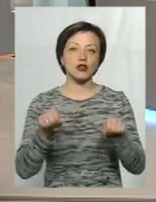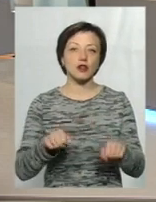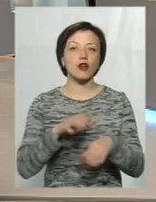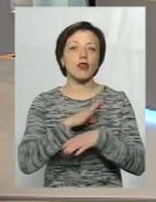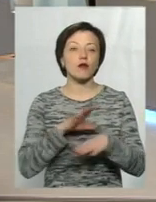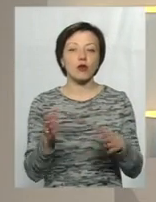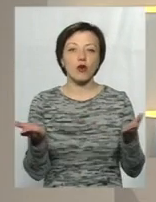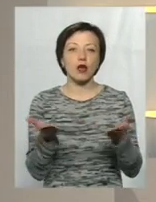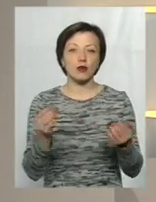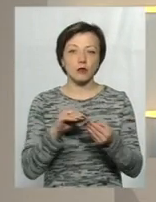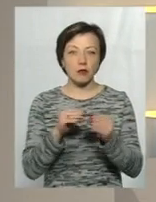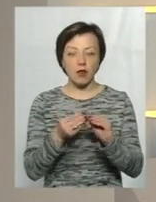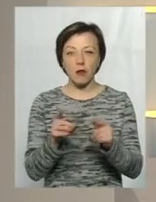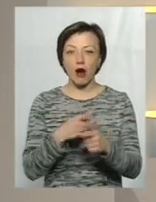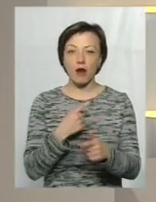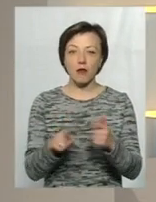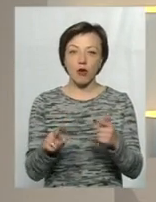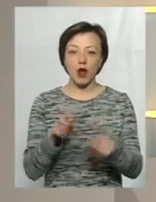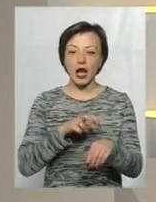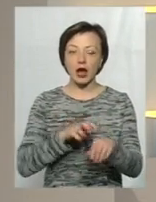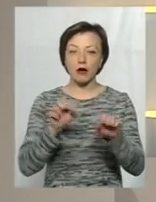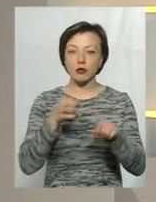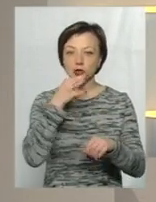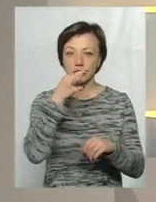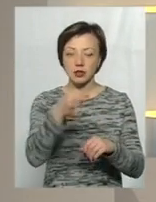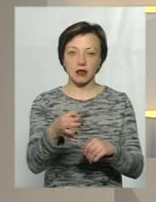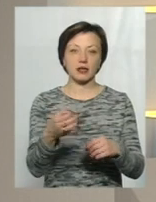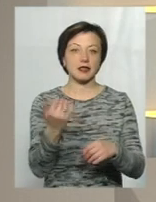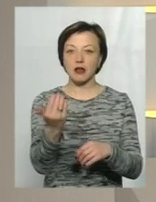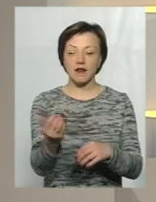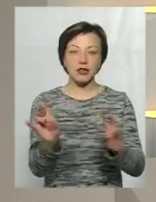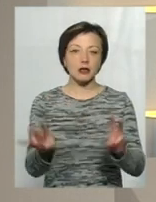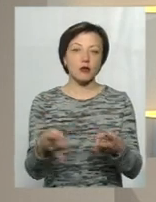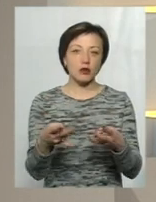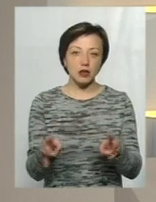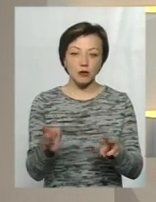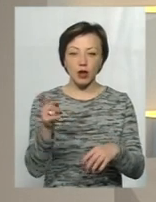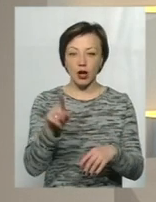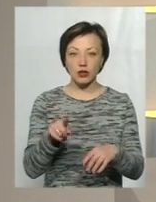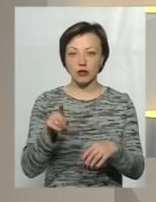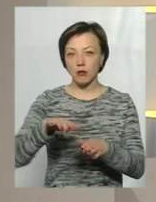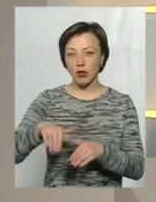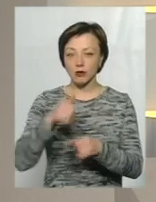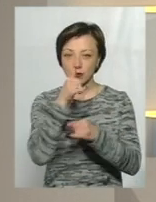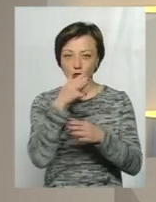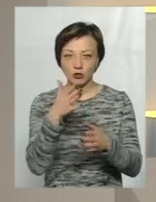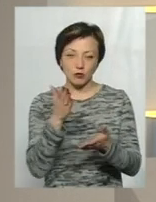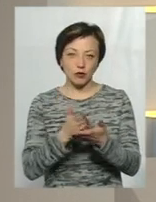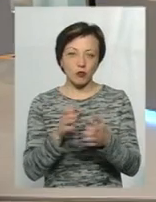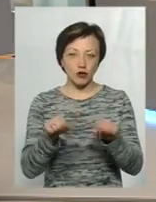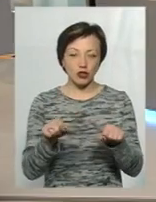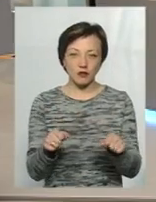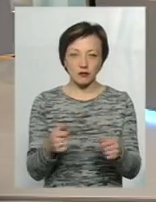було якихось проблем, або, можливо, лікар може сказати, що це для вас не потрібно, адже потім не буде можливості, так? Це